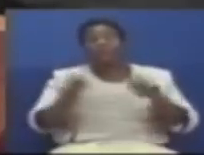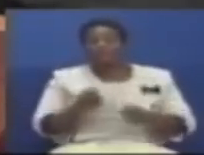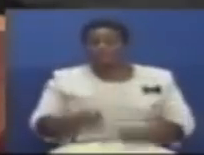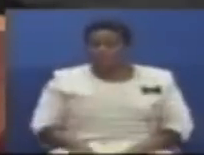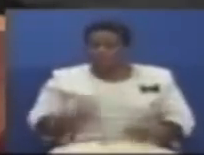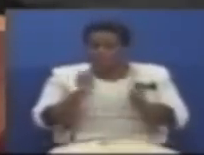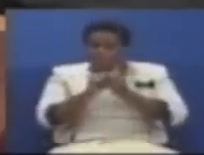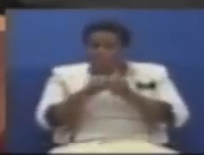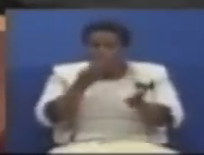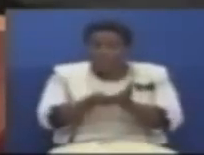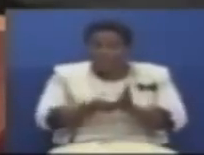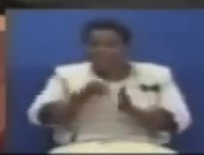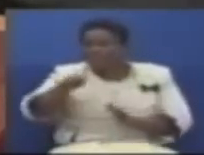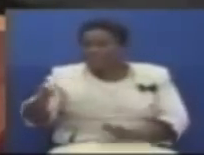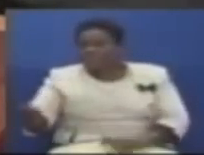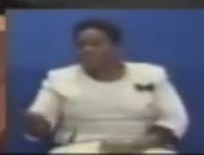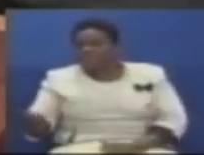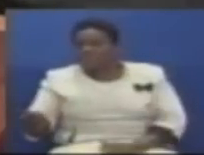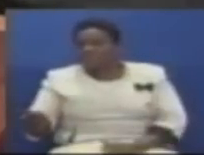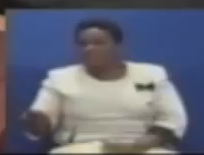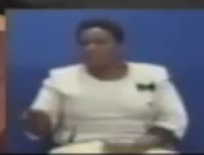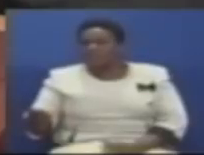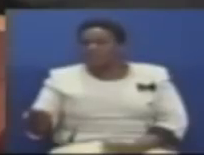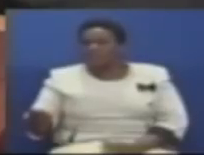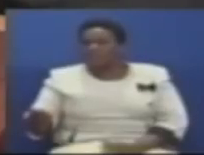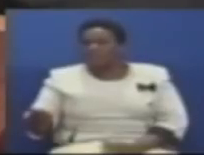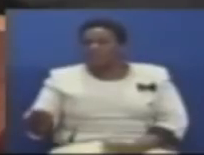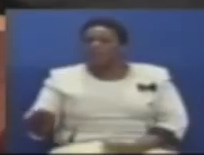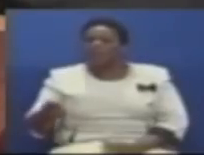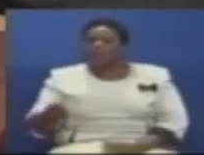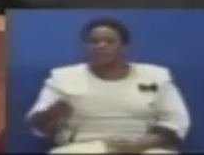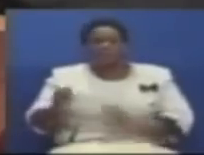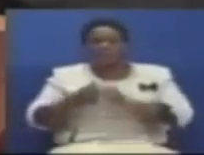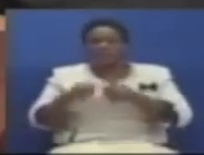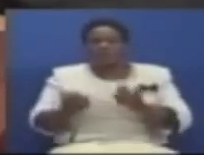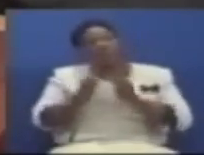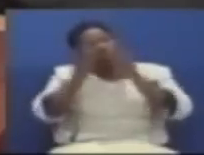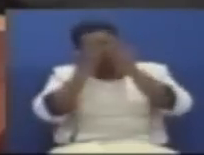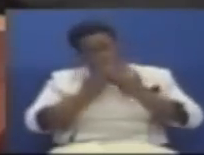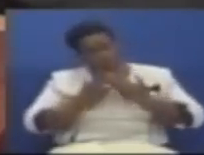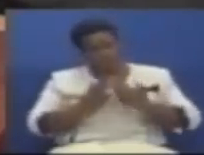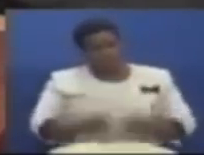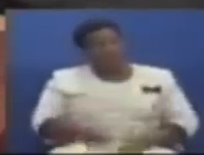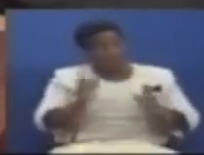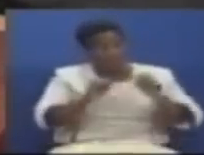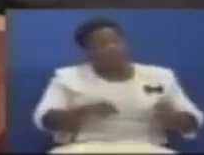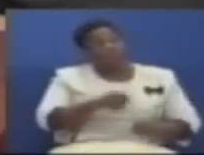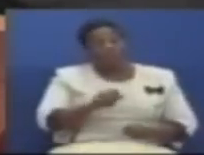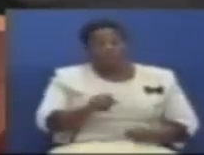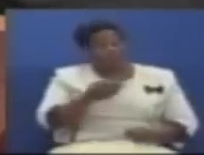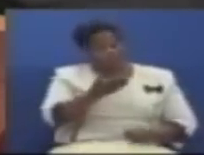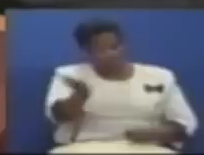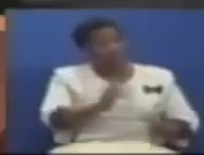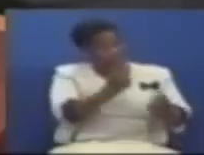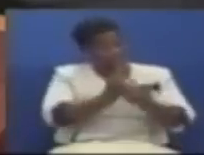ushahidi na nini? Eh. Ah, basi tutapelekana huko, itakuwa taabu. Inshallah. Lakini na, lakini nilifuatwa.